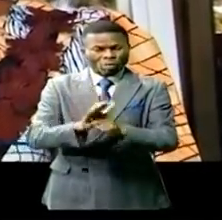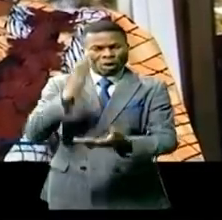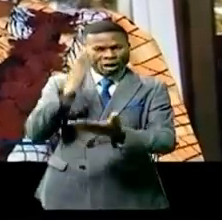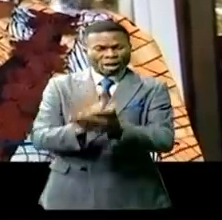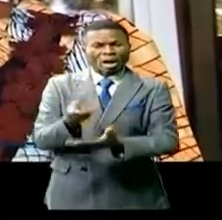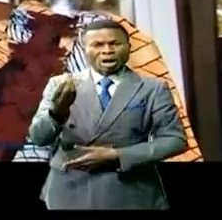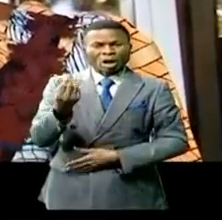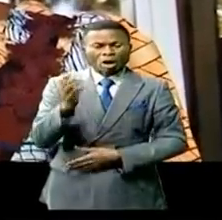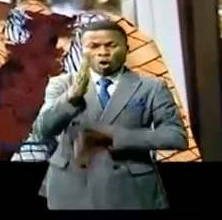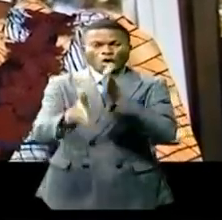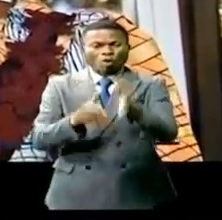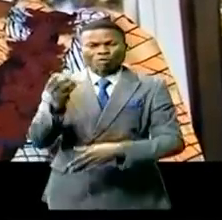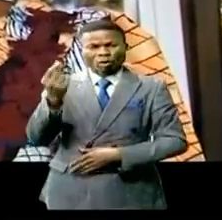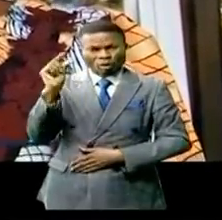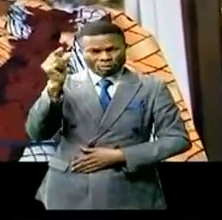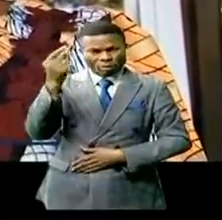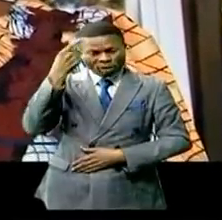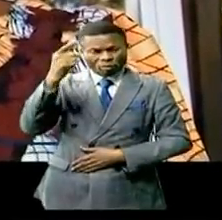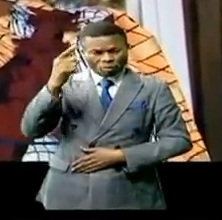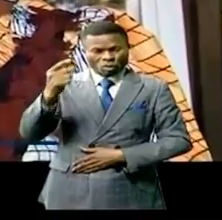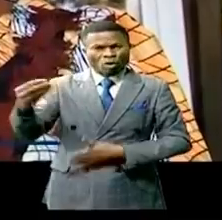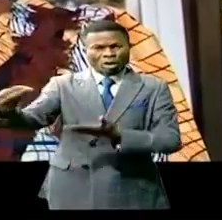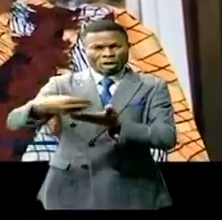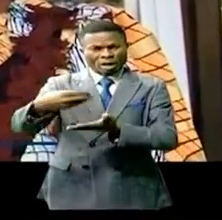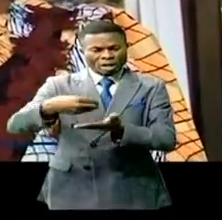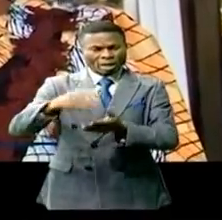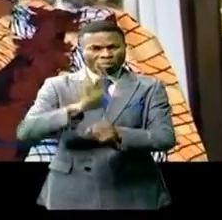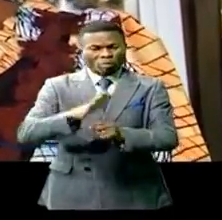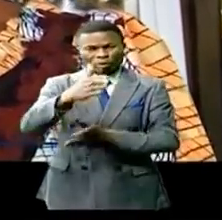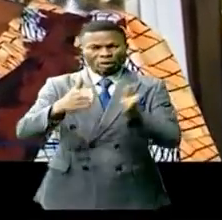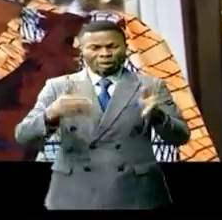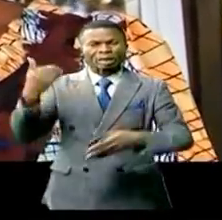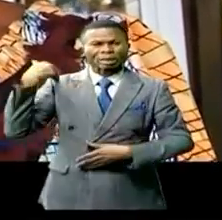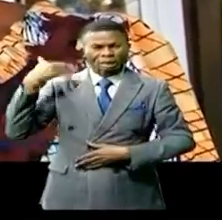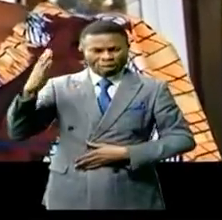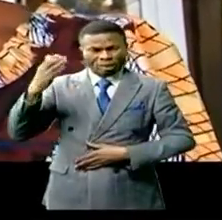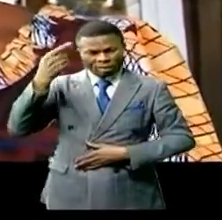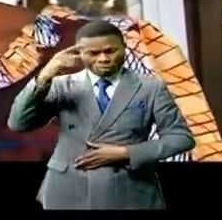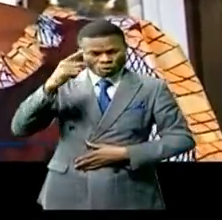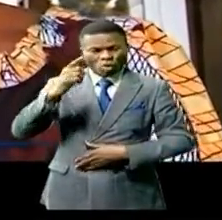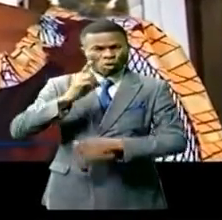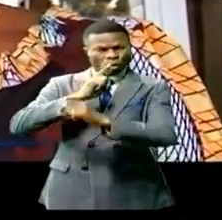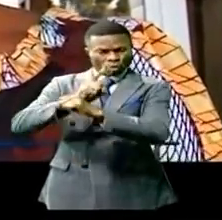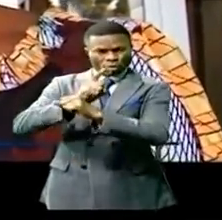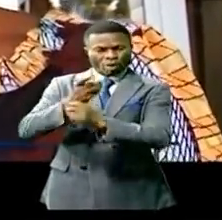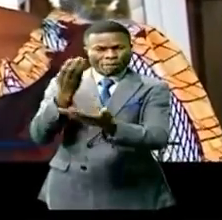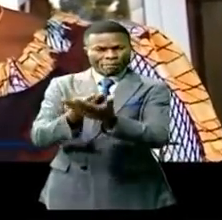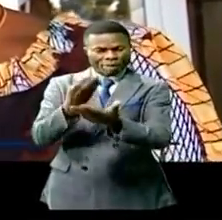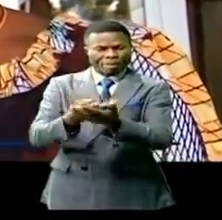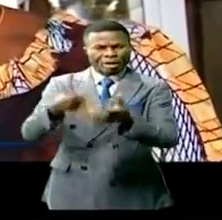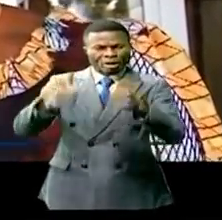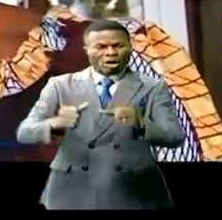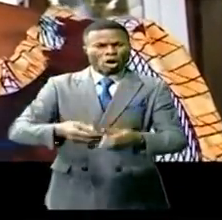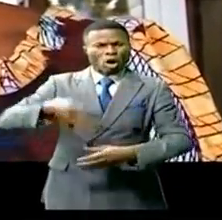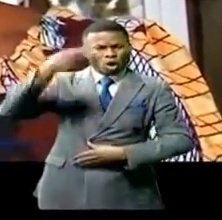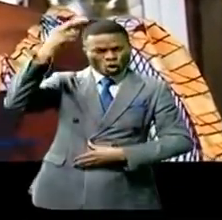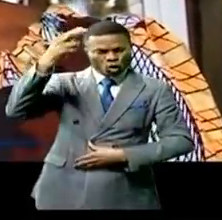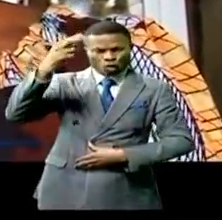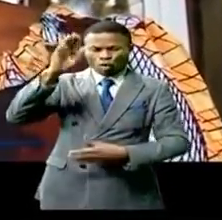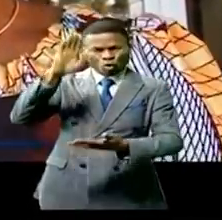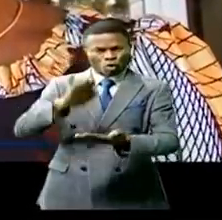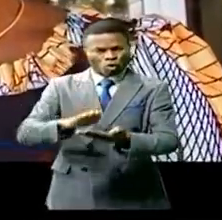afin que nous puissions avoir aussi à les recettes pour garder assez budget pourquoi pas pour